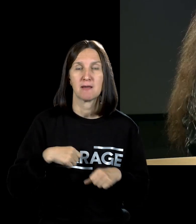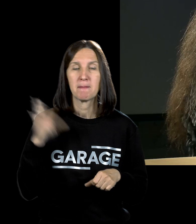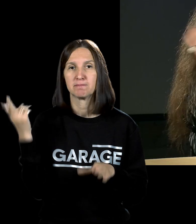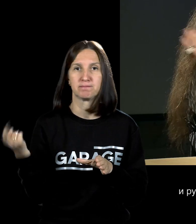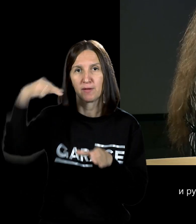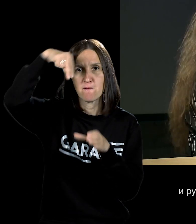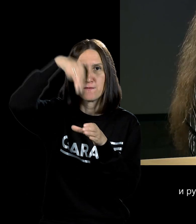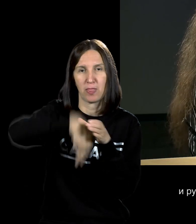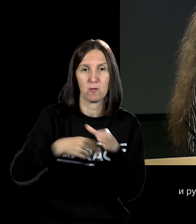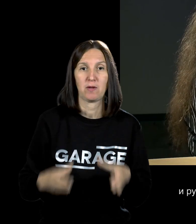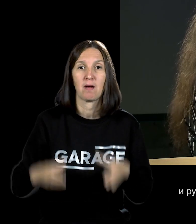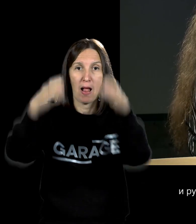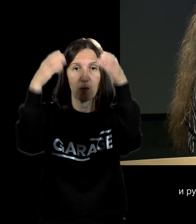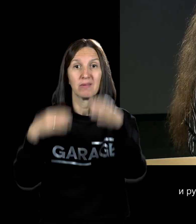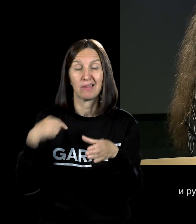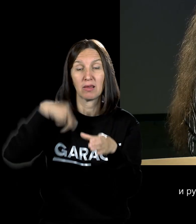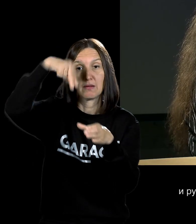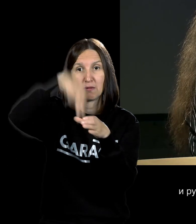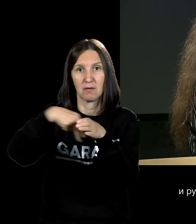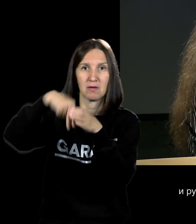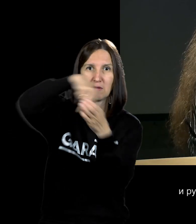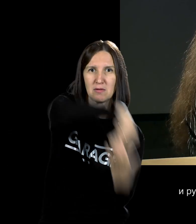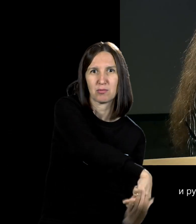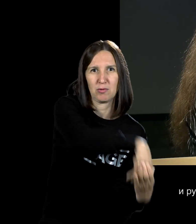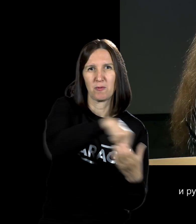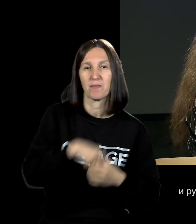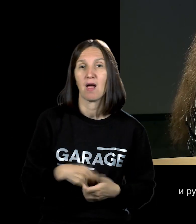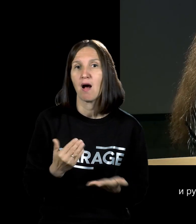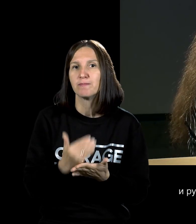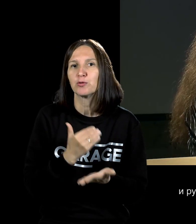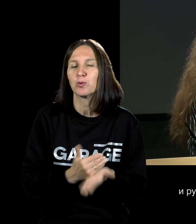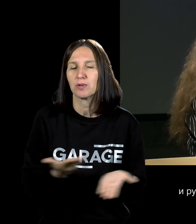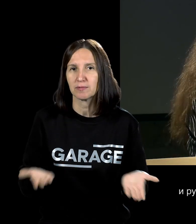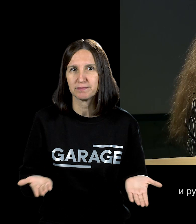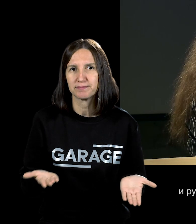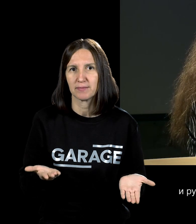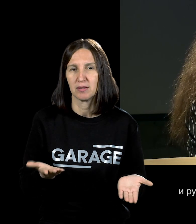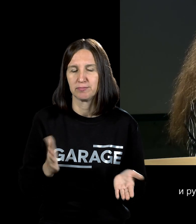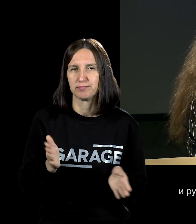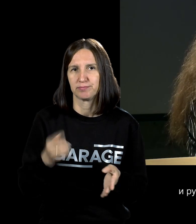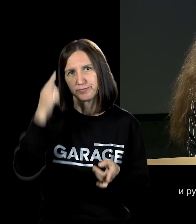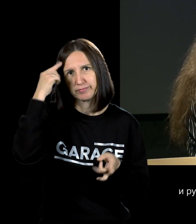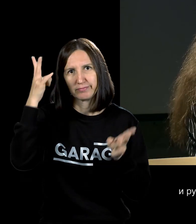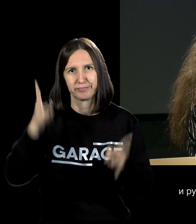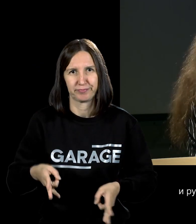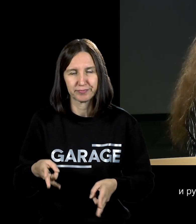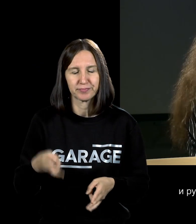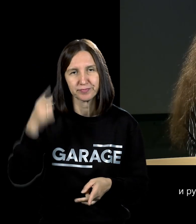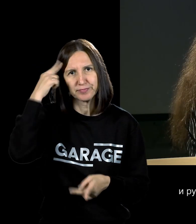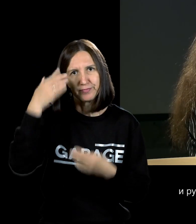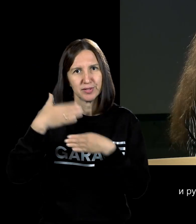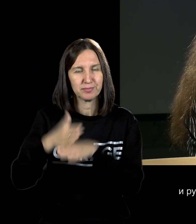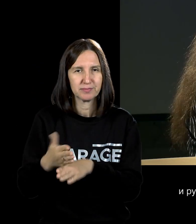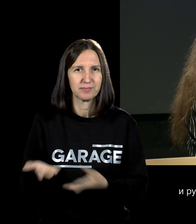колонны и рухнуть вместе с ней. Что было достаточно травматично. Он расшиб голову, там